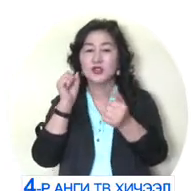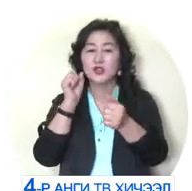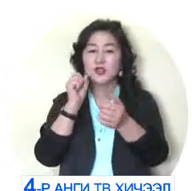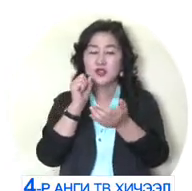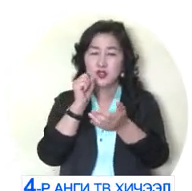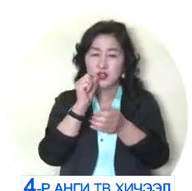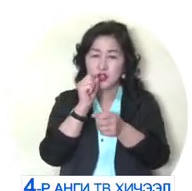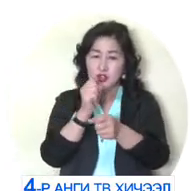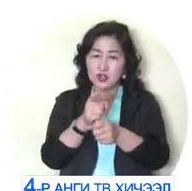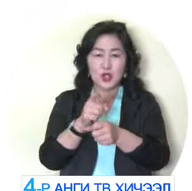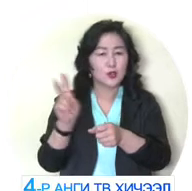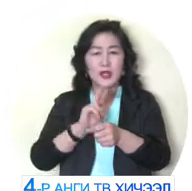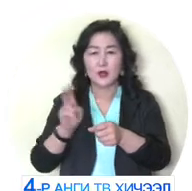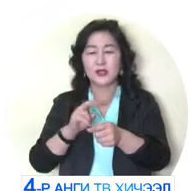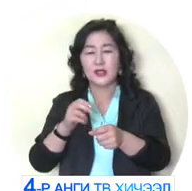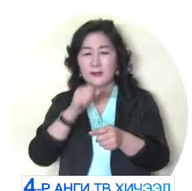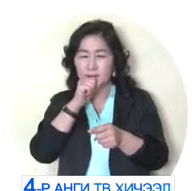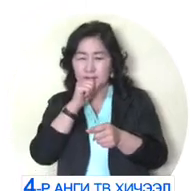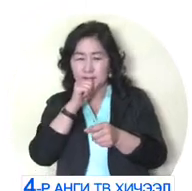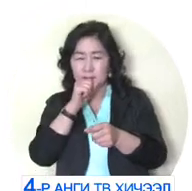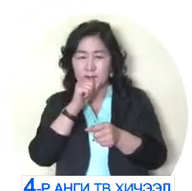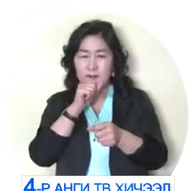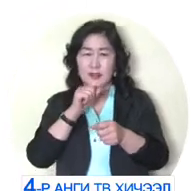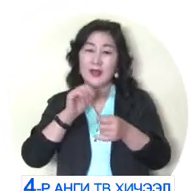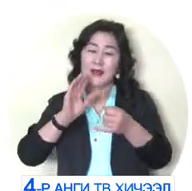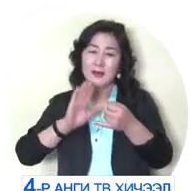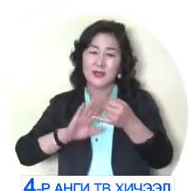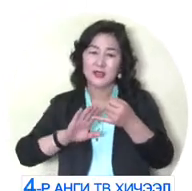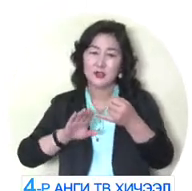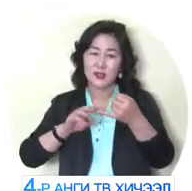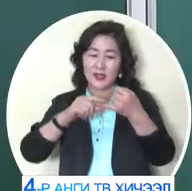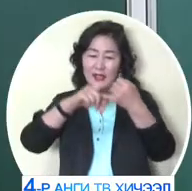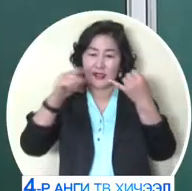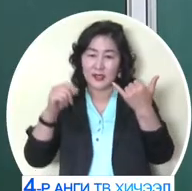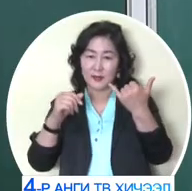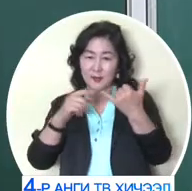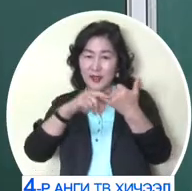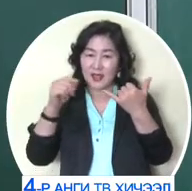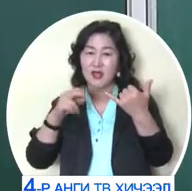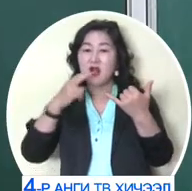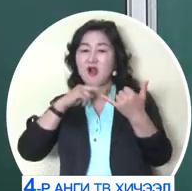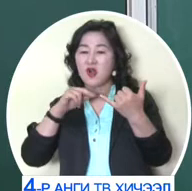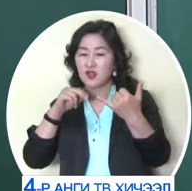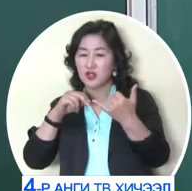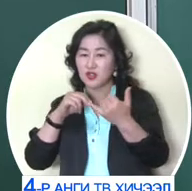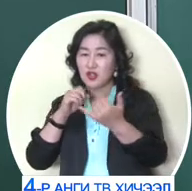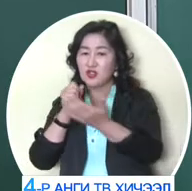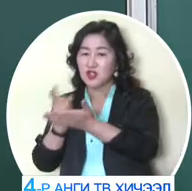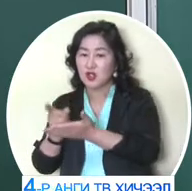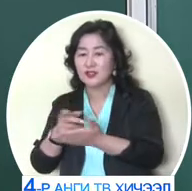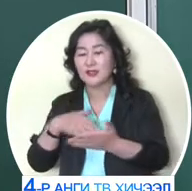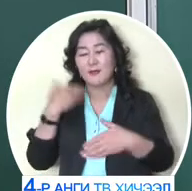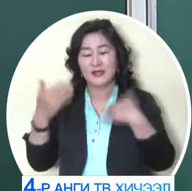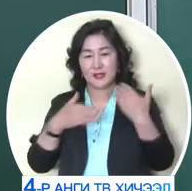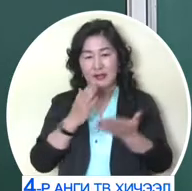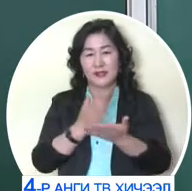жаргал бэлгэлсэн дээ их л баярлжээ. За багш сурагчдаа ихийг уншиж